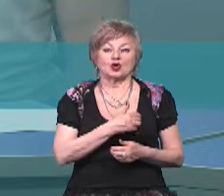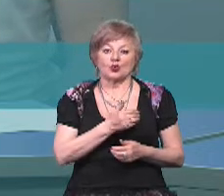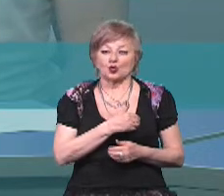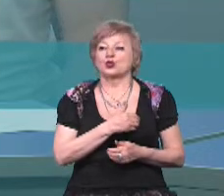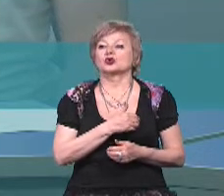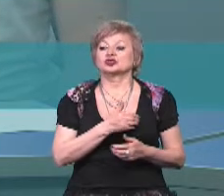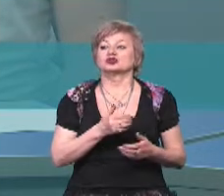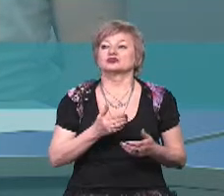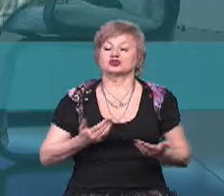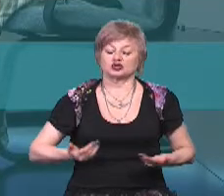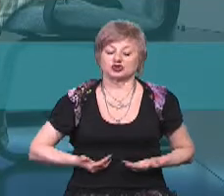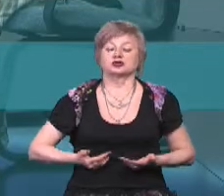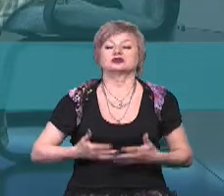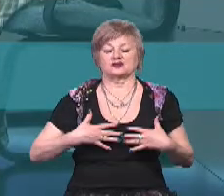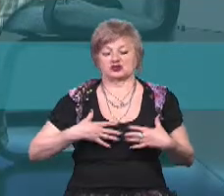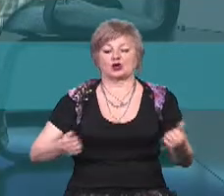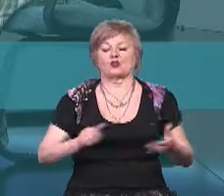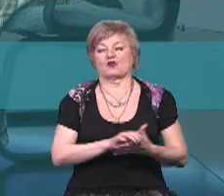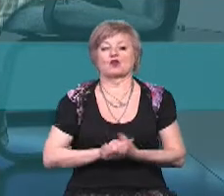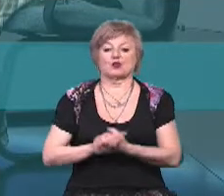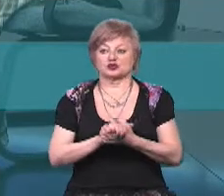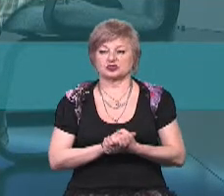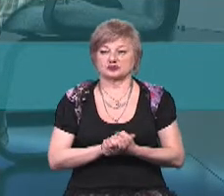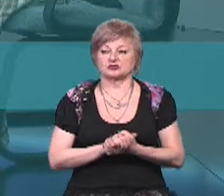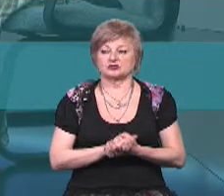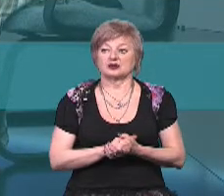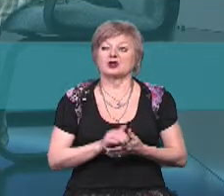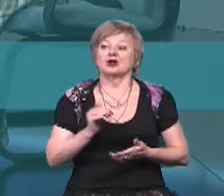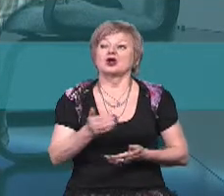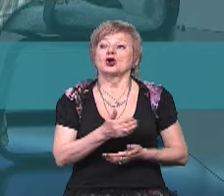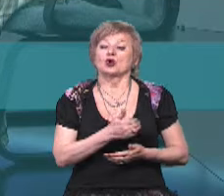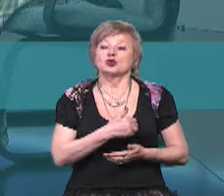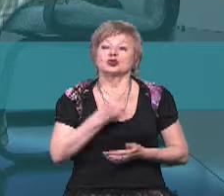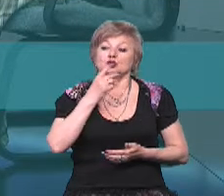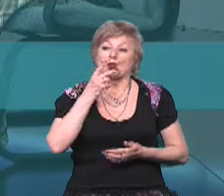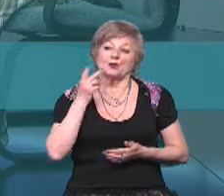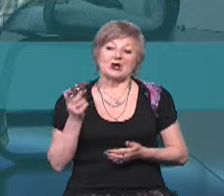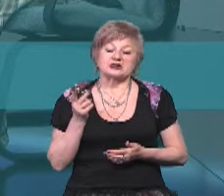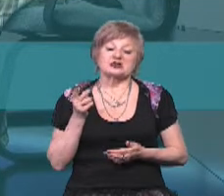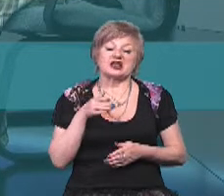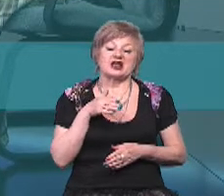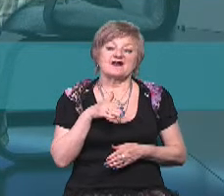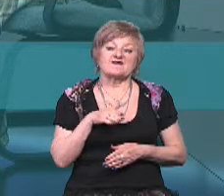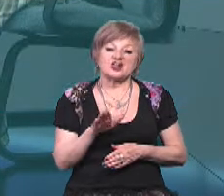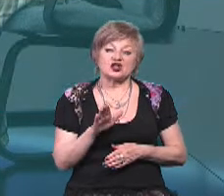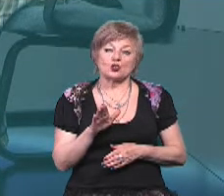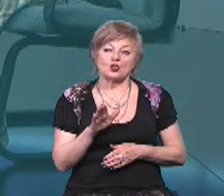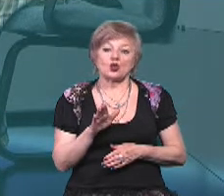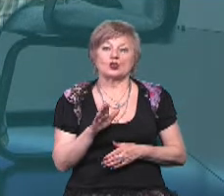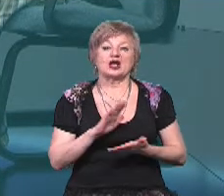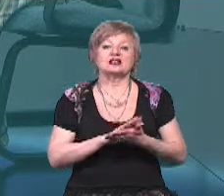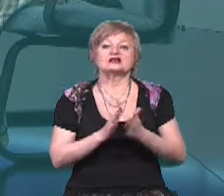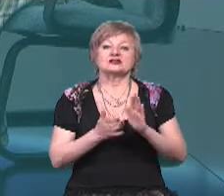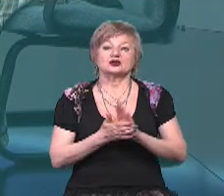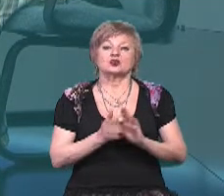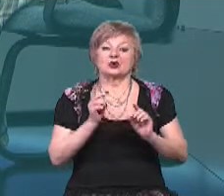в здоровому суспільстві, де можна вільно дихати. Я зараз хочу, щоб ми переглянули відеозапис ситуації,